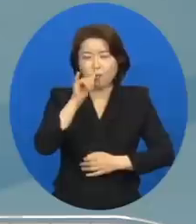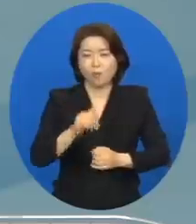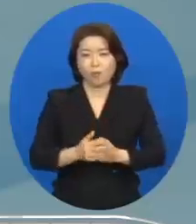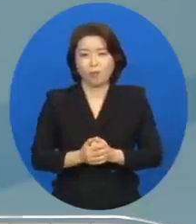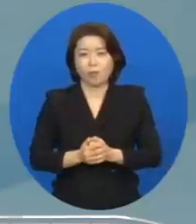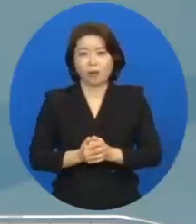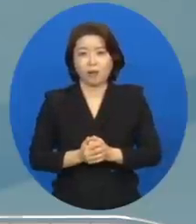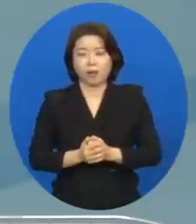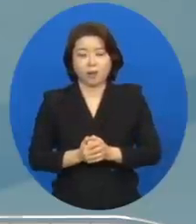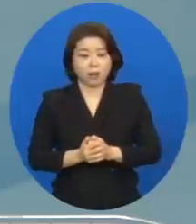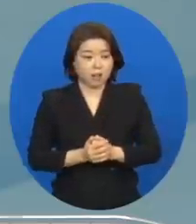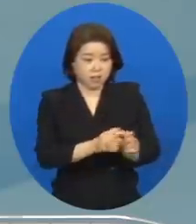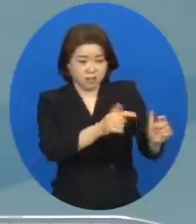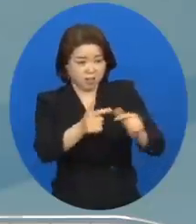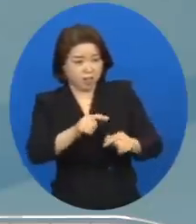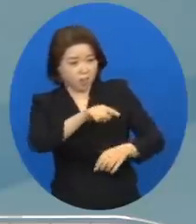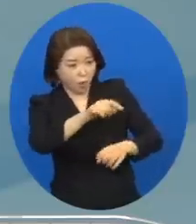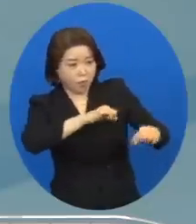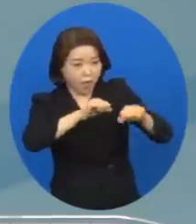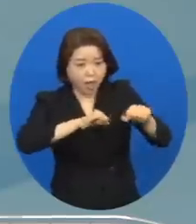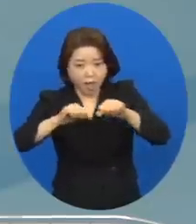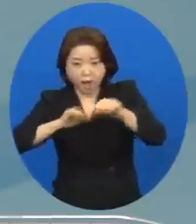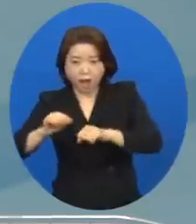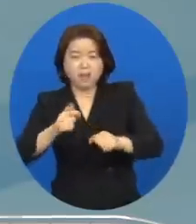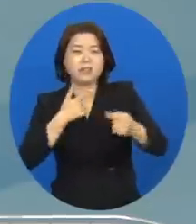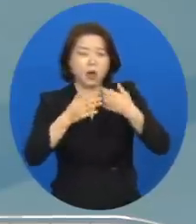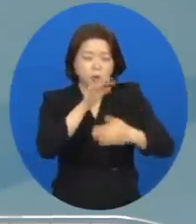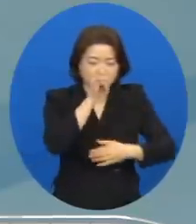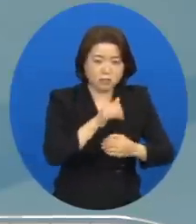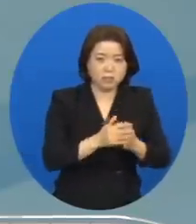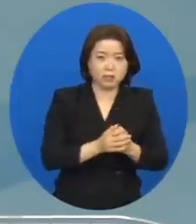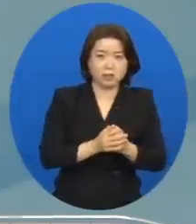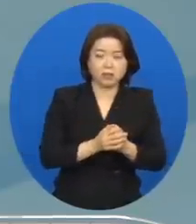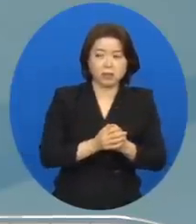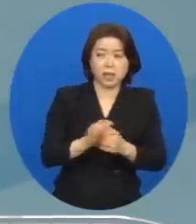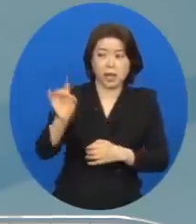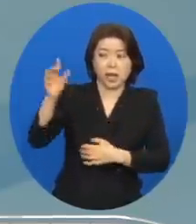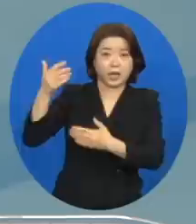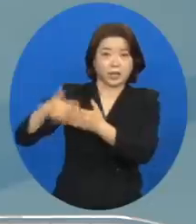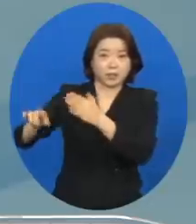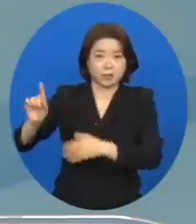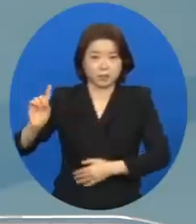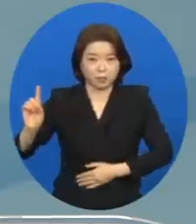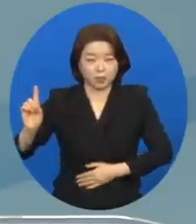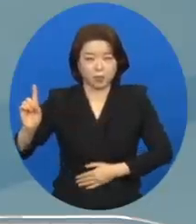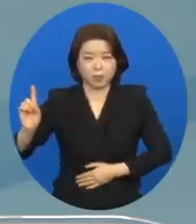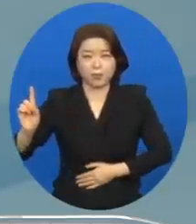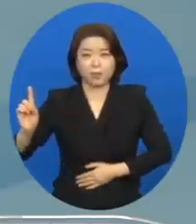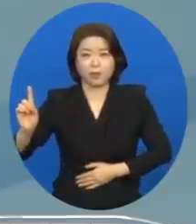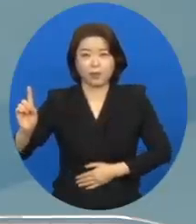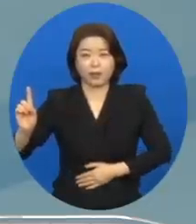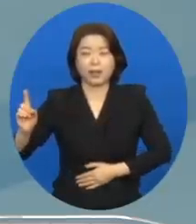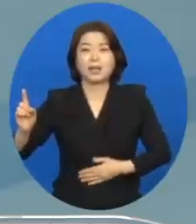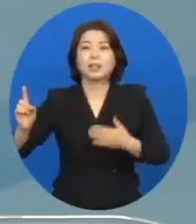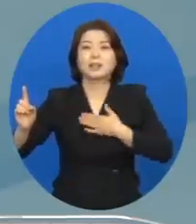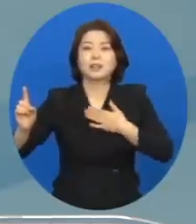안 해본 게 없을 정도로. 딱 하나만 안 하는 거예요. 우리 자신이 예수님 안에서